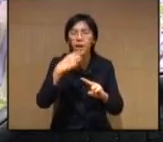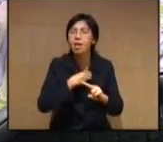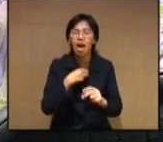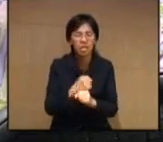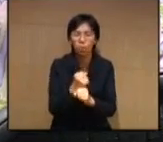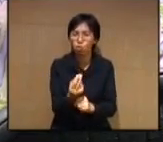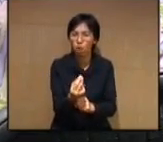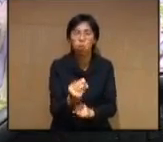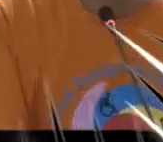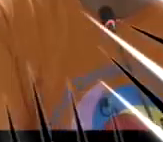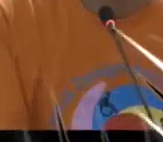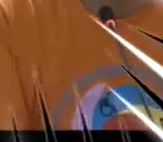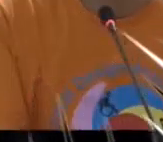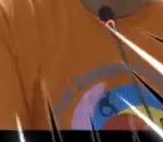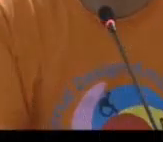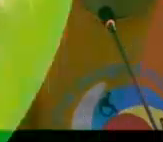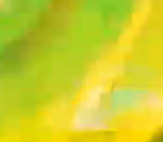งานพกนี้ให้ได้เร็วขึ้นค่ะ